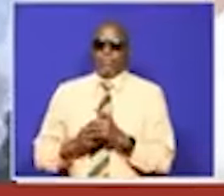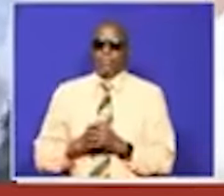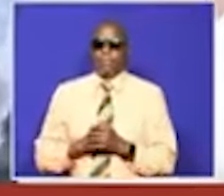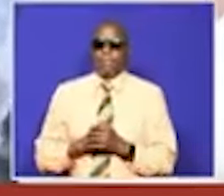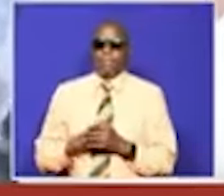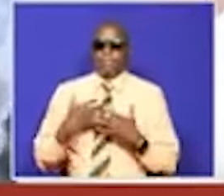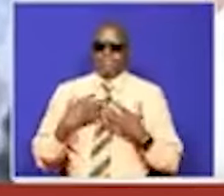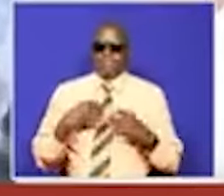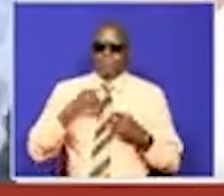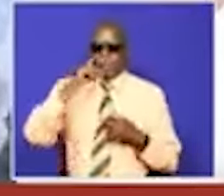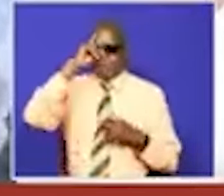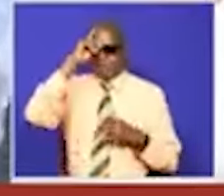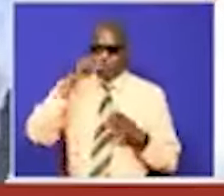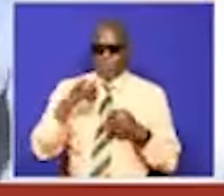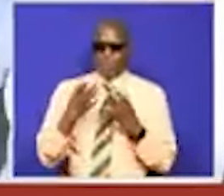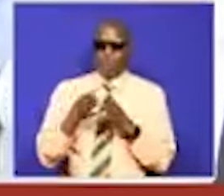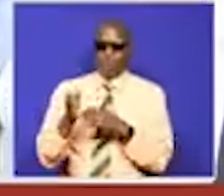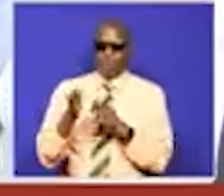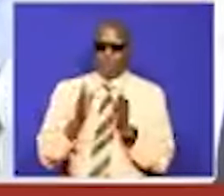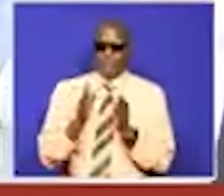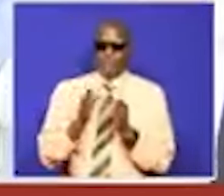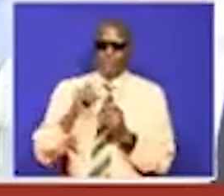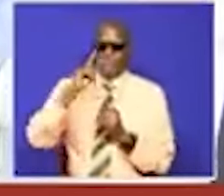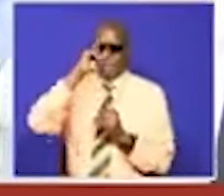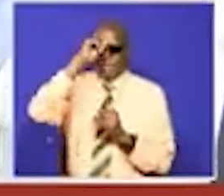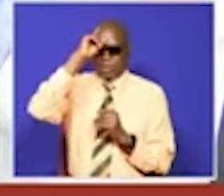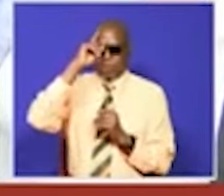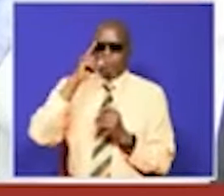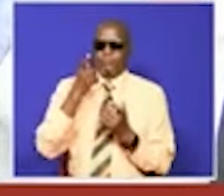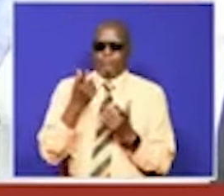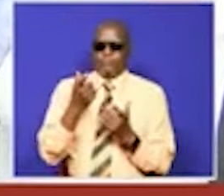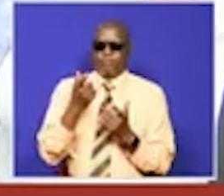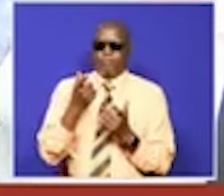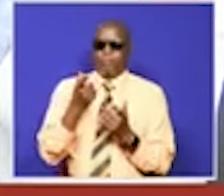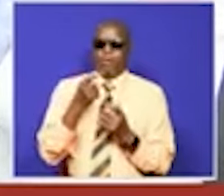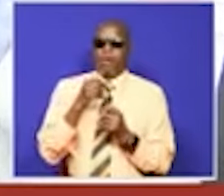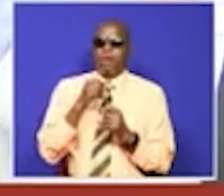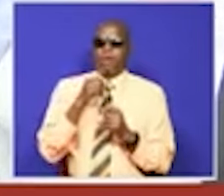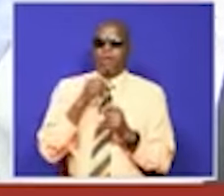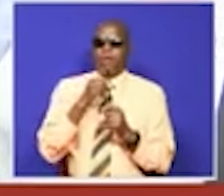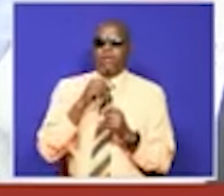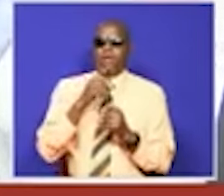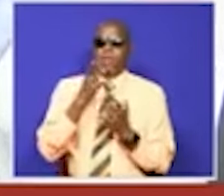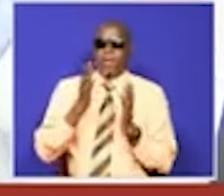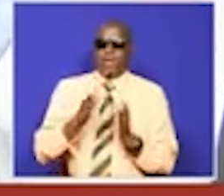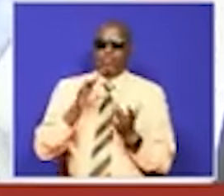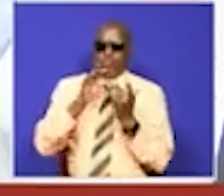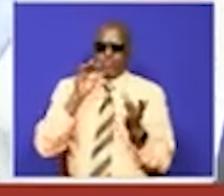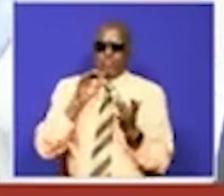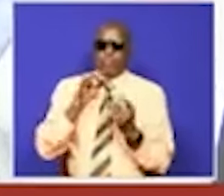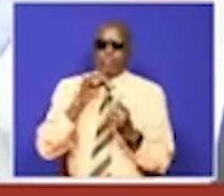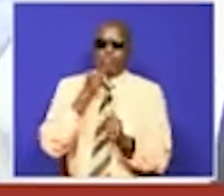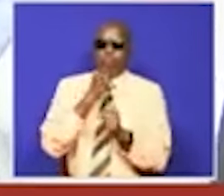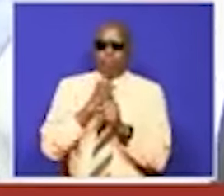wa Nyandarua wapatiwe nafasi ili Nyandarua wafanywe kazi na gavana waliyechagua Bwana Kyarie Moses